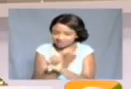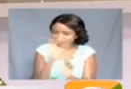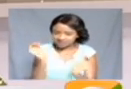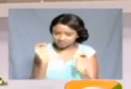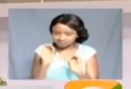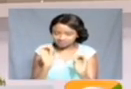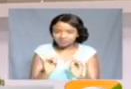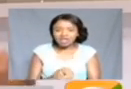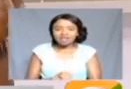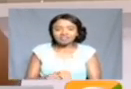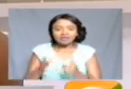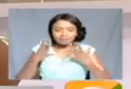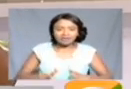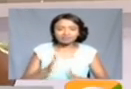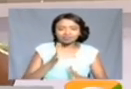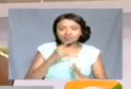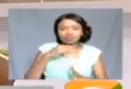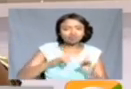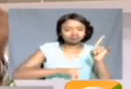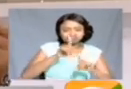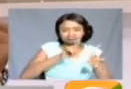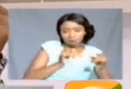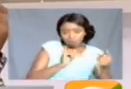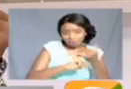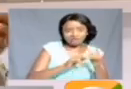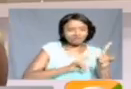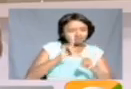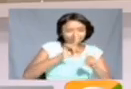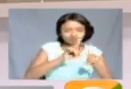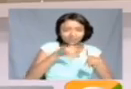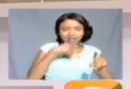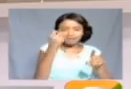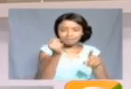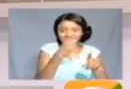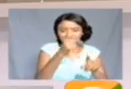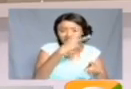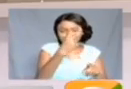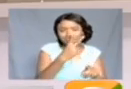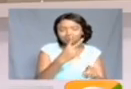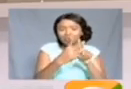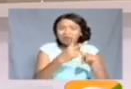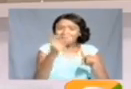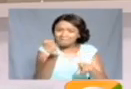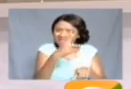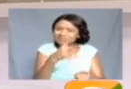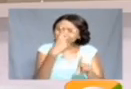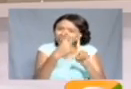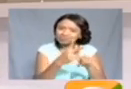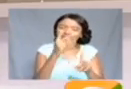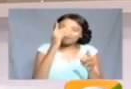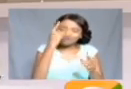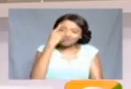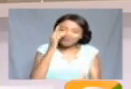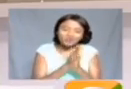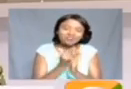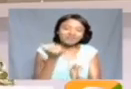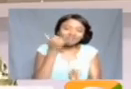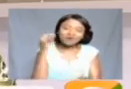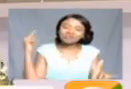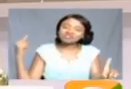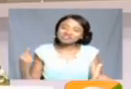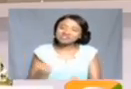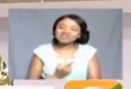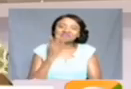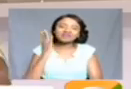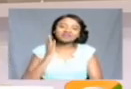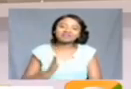akawa kisafiri anafanya kazi kule zaidi ya miezi miwili ndo arudi nyumbani. Kwa hivyo alikaa na simu ya mwenzake kule kwa miezi miwili. Sasa yule alidivert